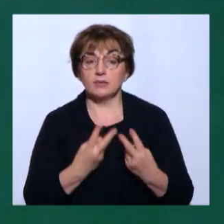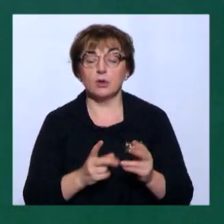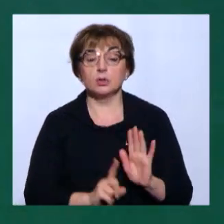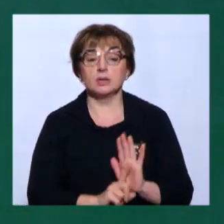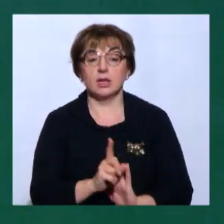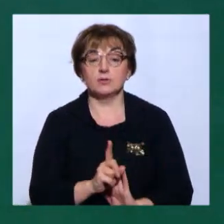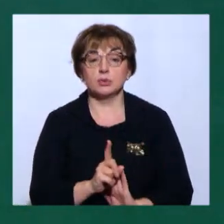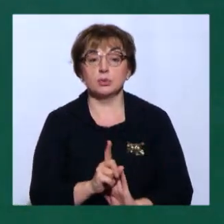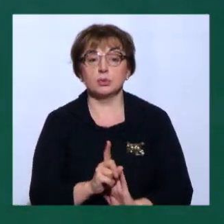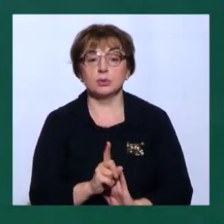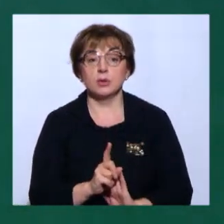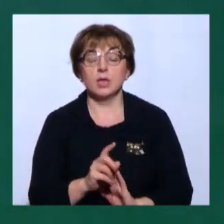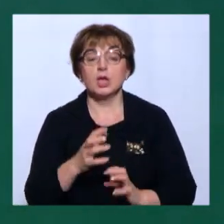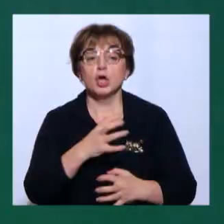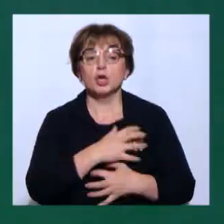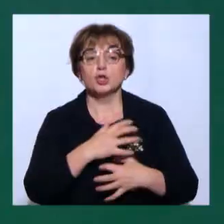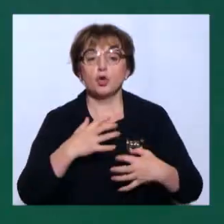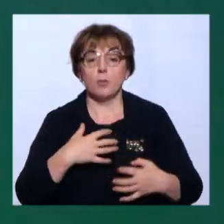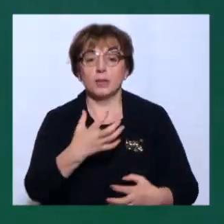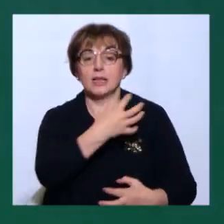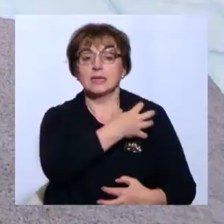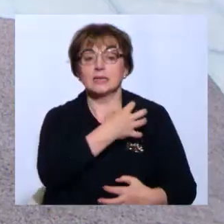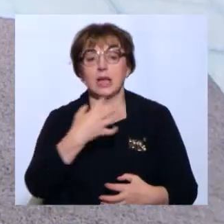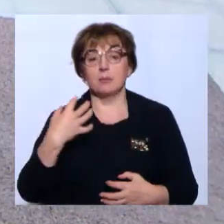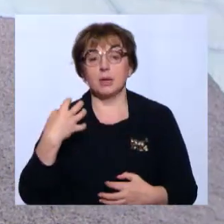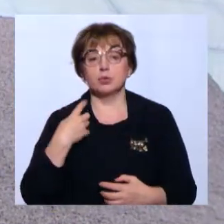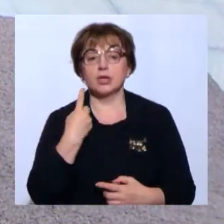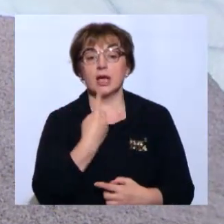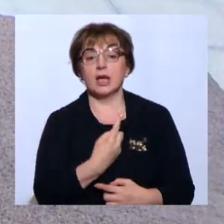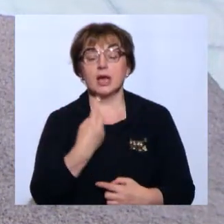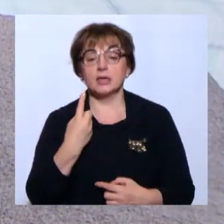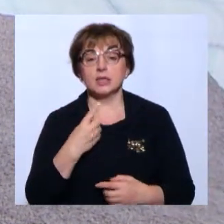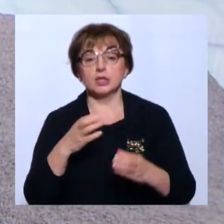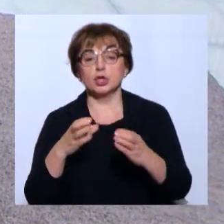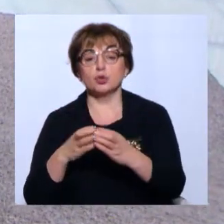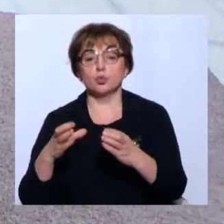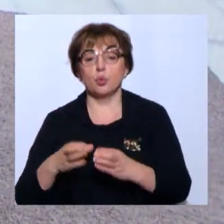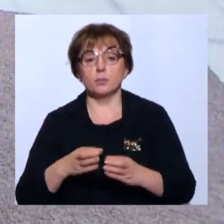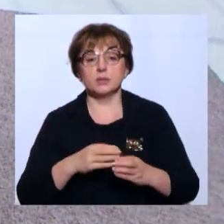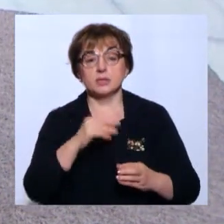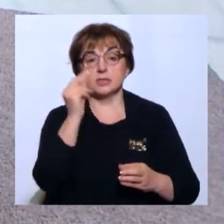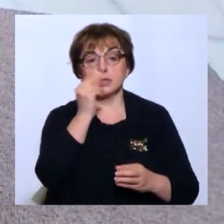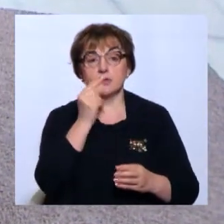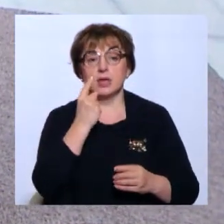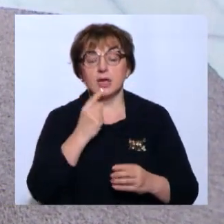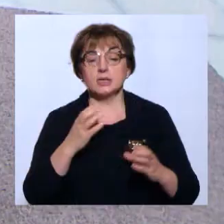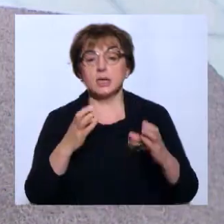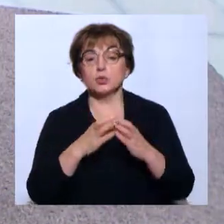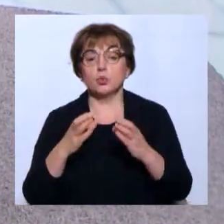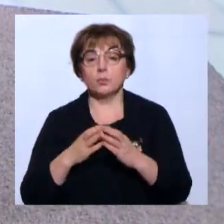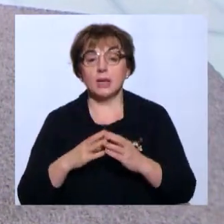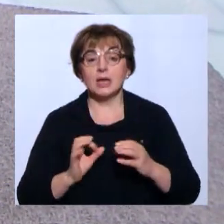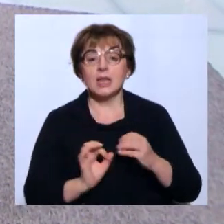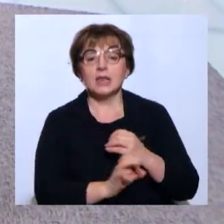დავიწყოთ ცხოველთა სამეფოს ერთ-ერთი ტიპის შესწავლა. ეს არის ტიპი